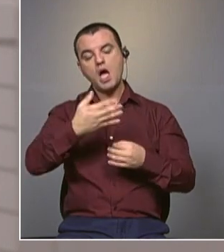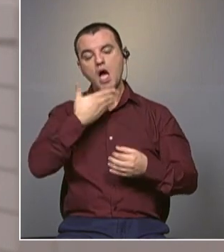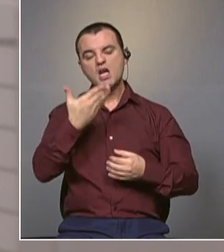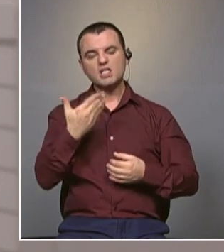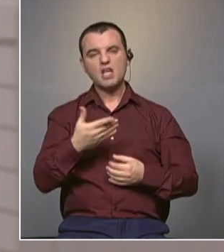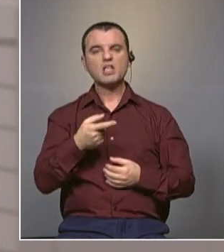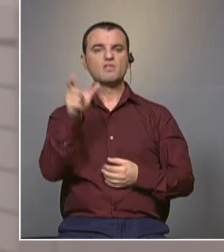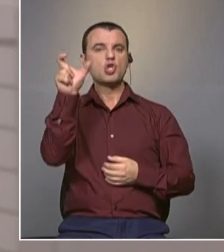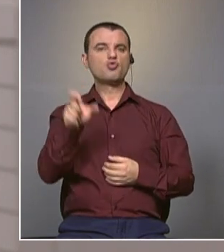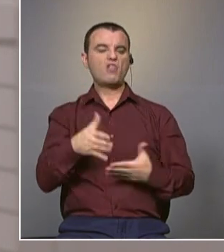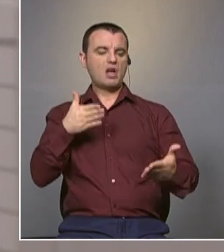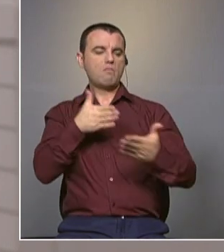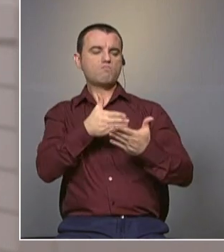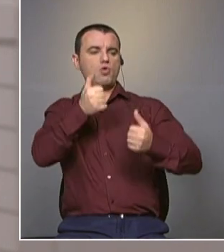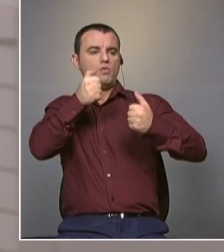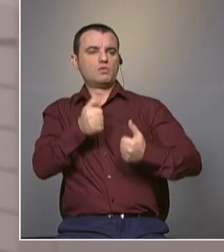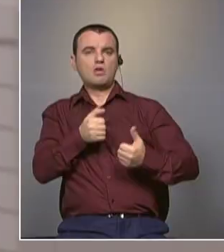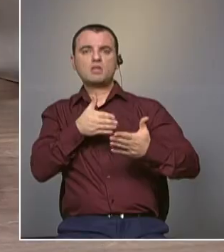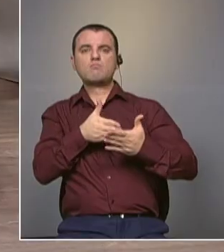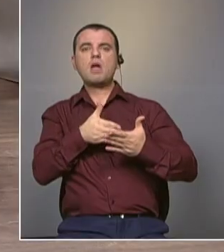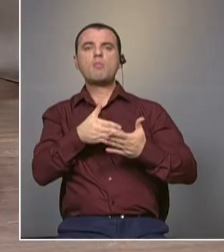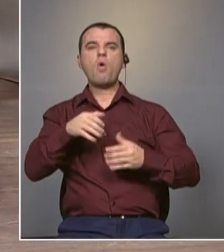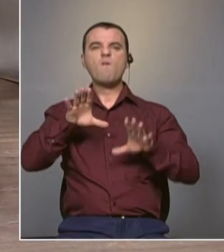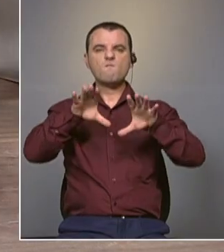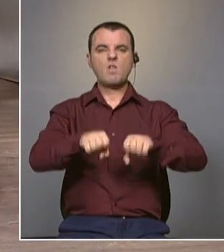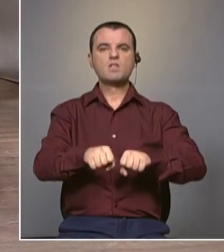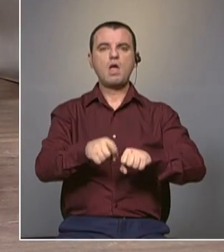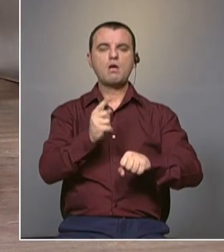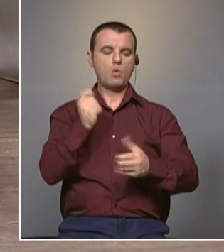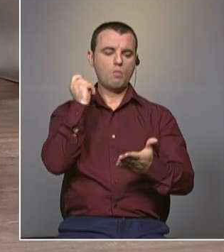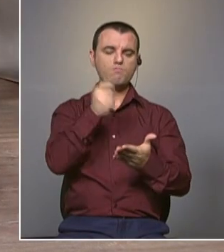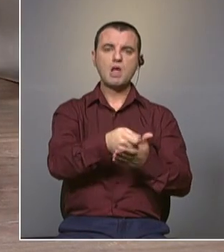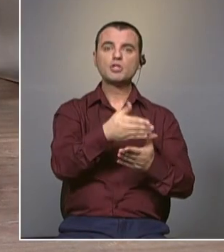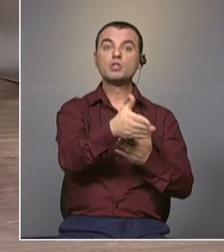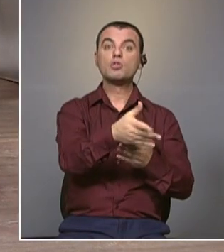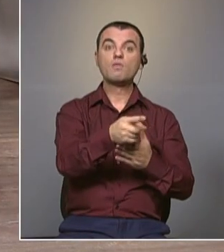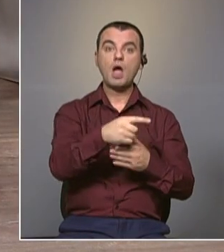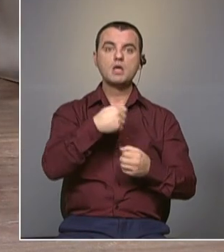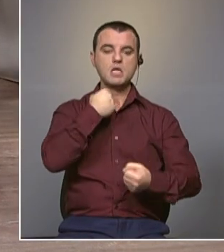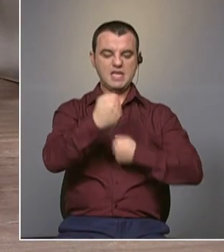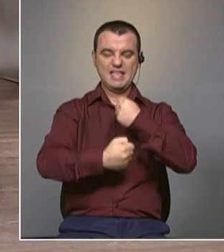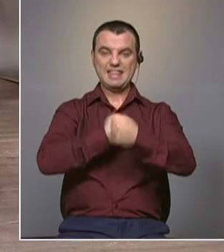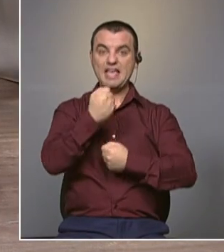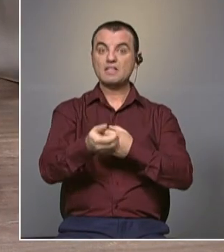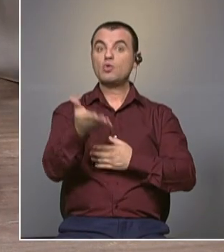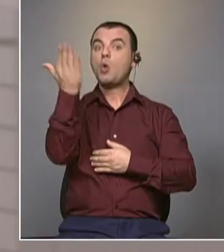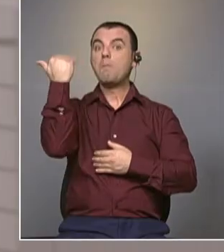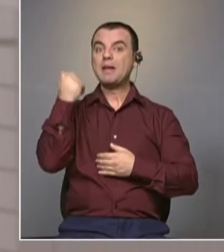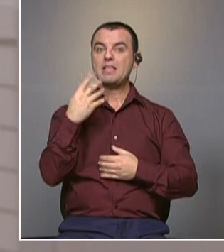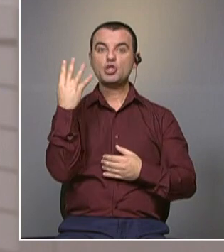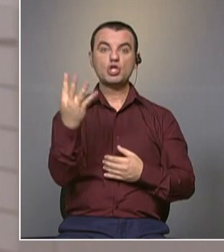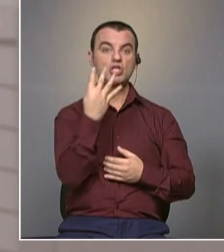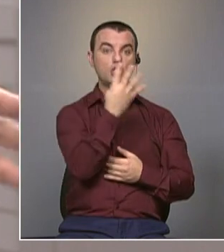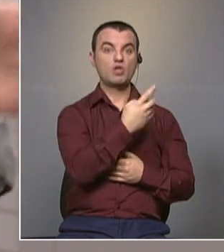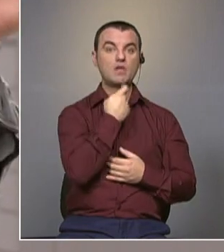противостоящ спрямо властта, който плаща за това. И действието се развива преди 44-та. И другия? А другия разказва